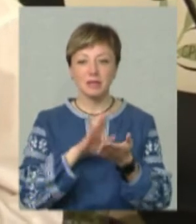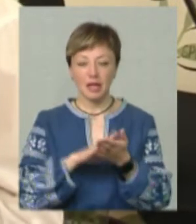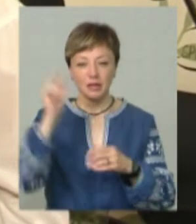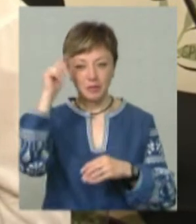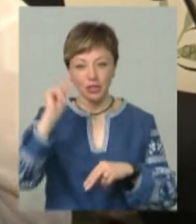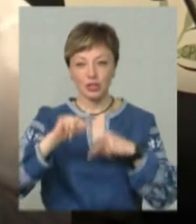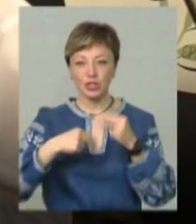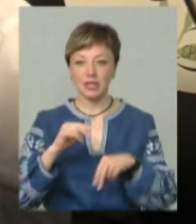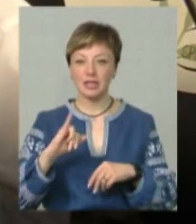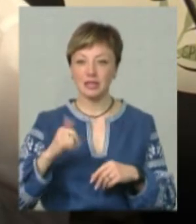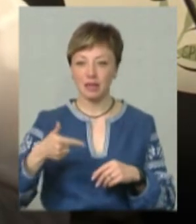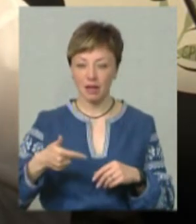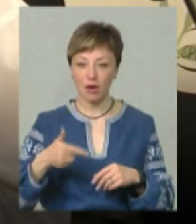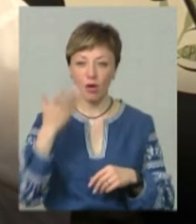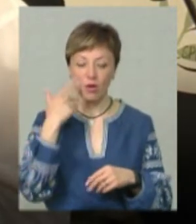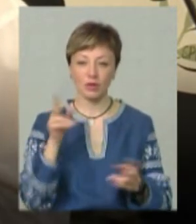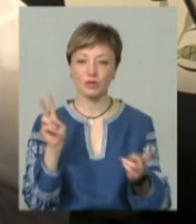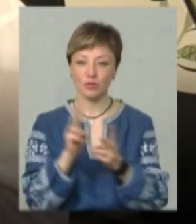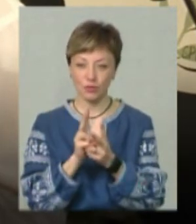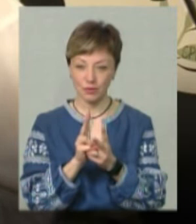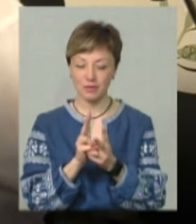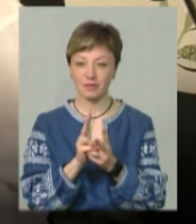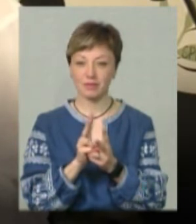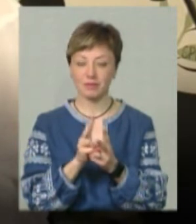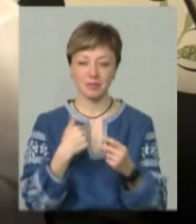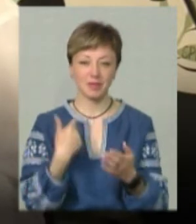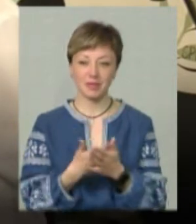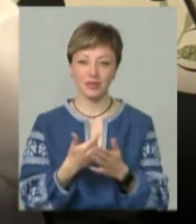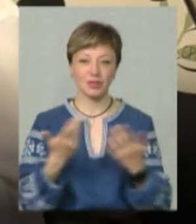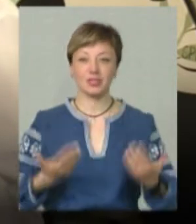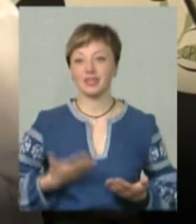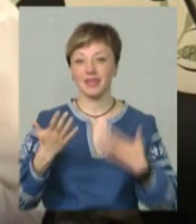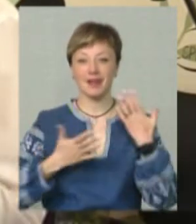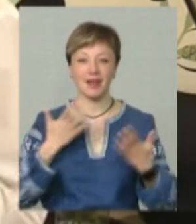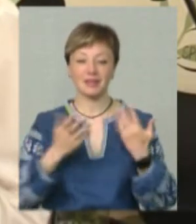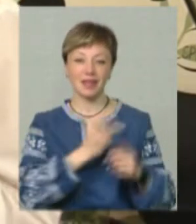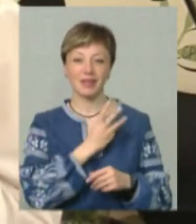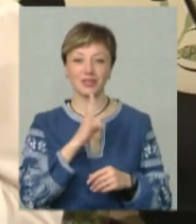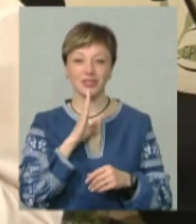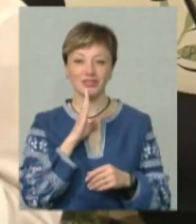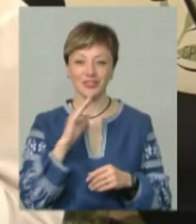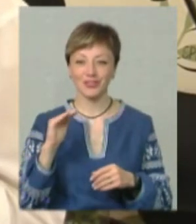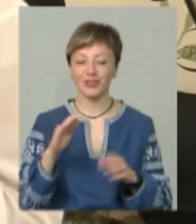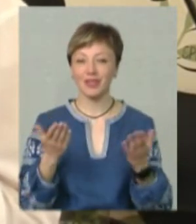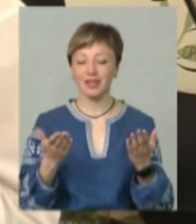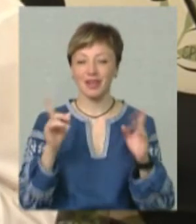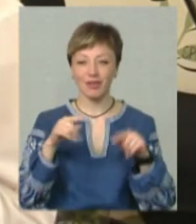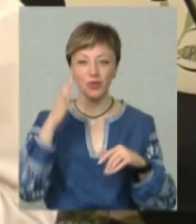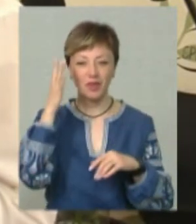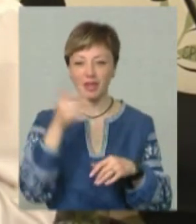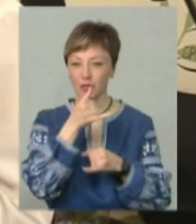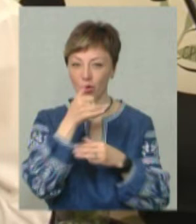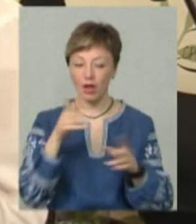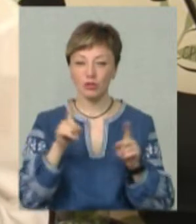заняття через Інстаграм. Коли ми з нею побачились, вона мені здалась дуже життєрадісною, енергійною дівчинкою. І я навіть уявити не